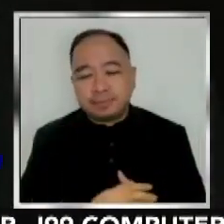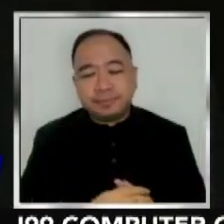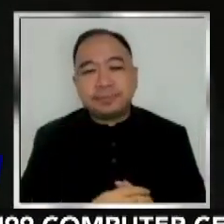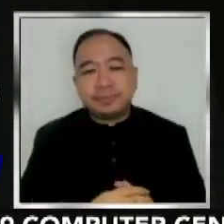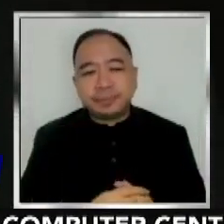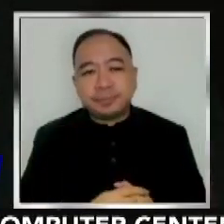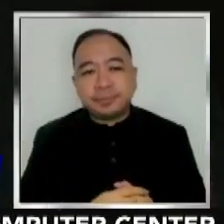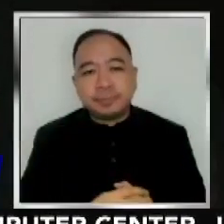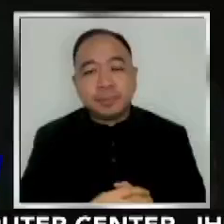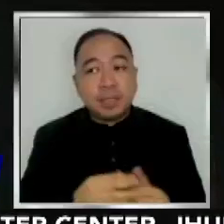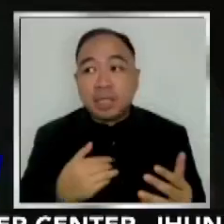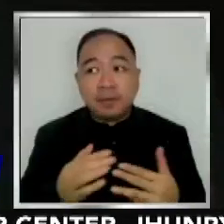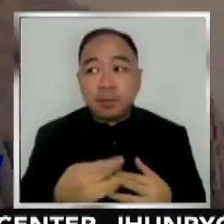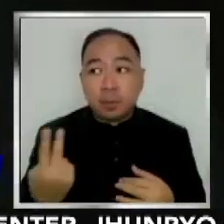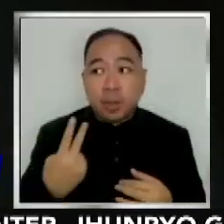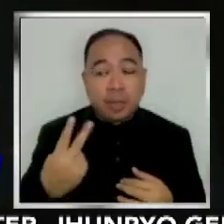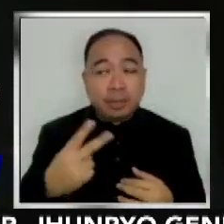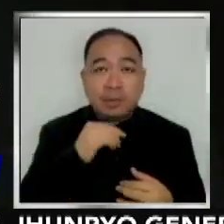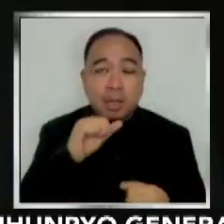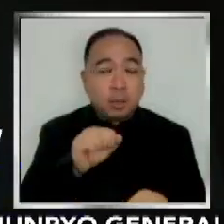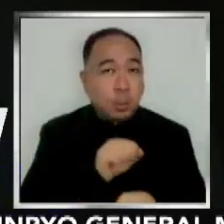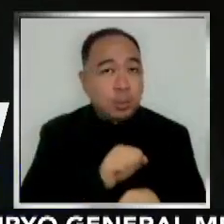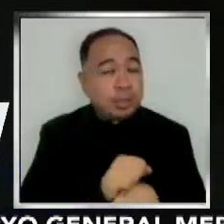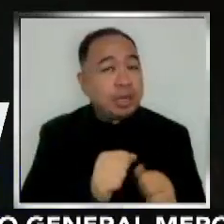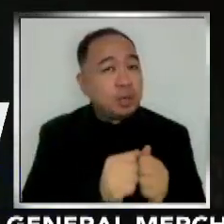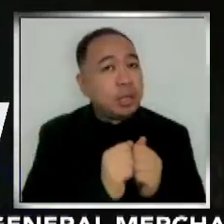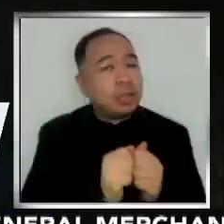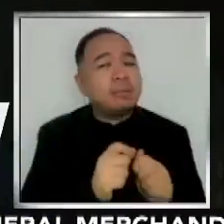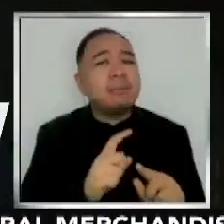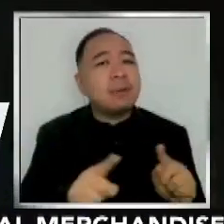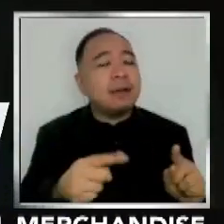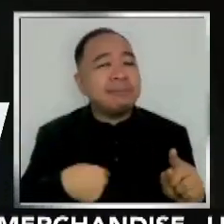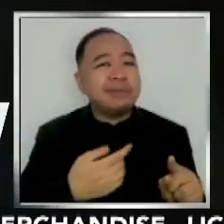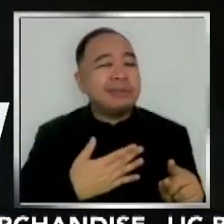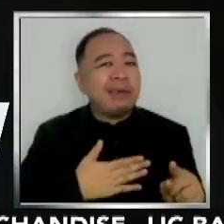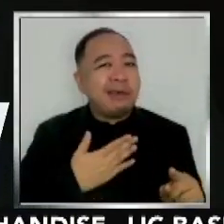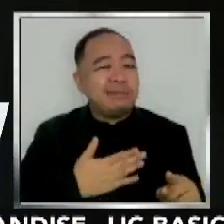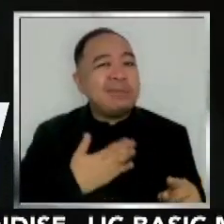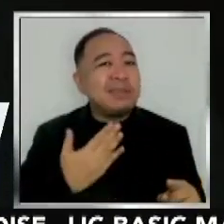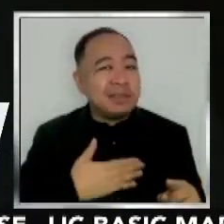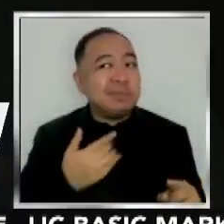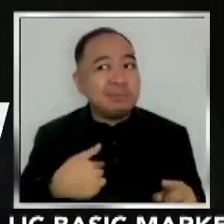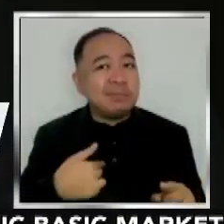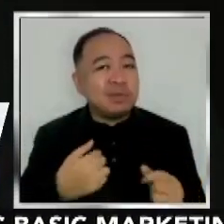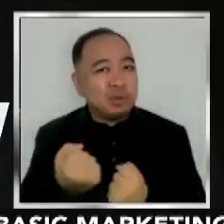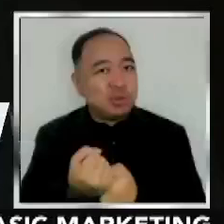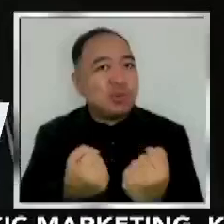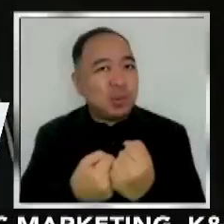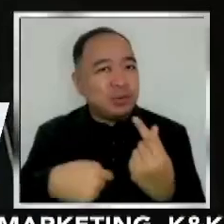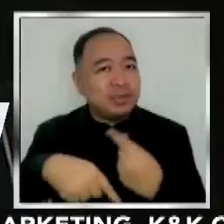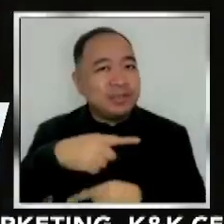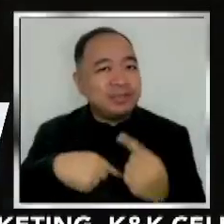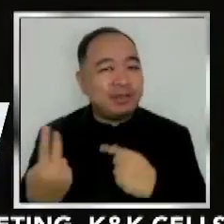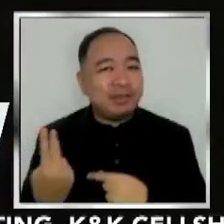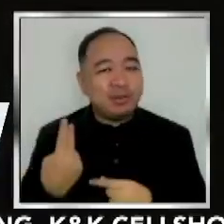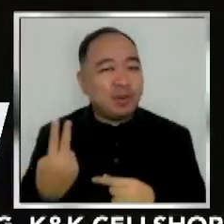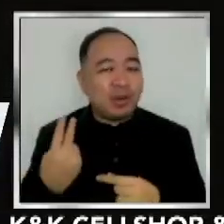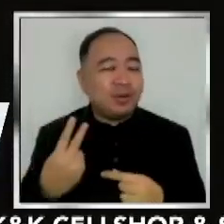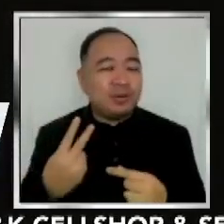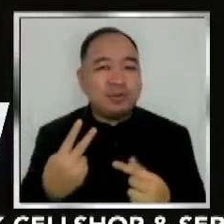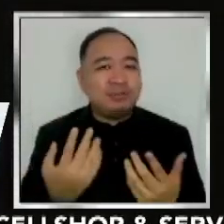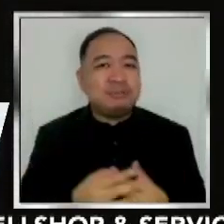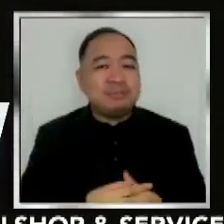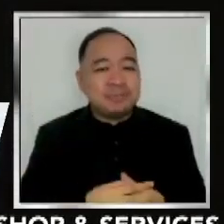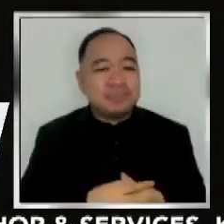hindi kami magkatrabaho, sobrang happy and sobrang sinusuportahan namin isa't isa sa lahat ng bagay. I think that's